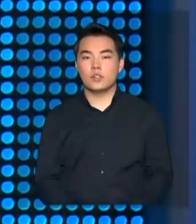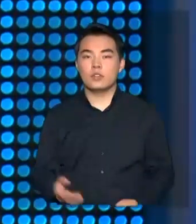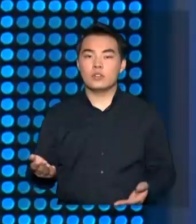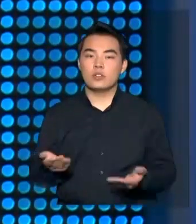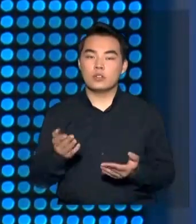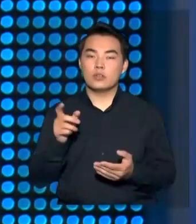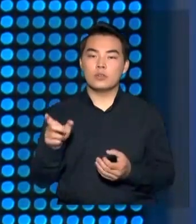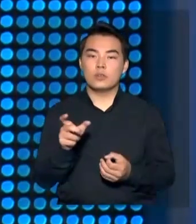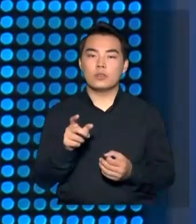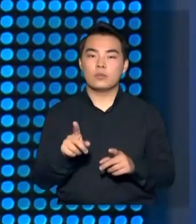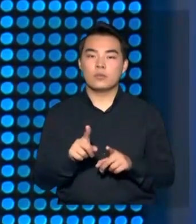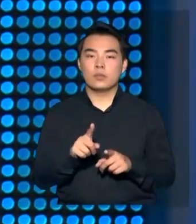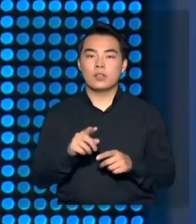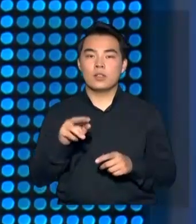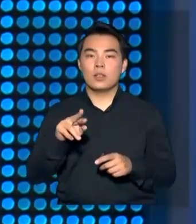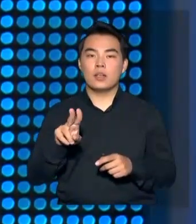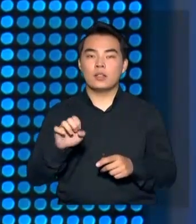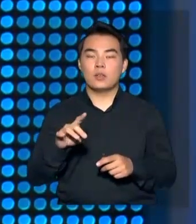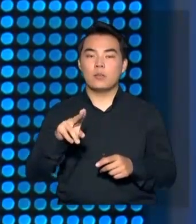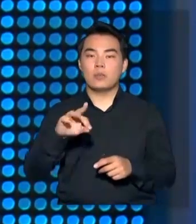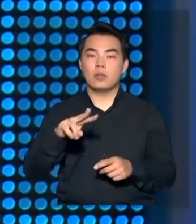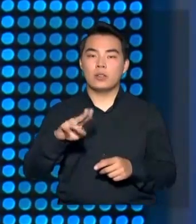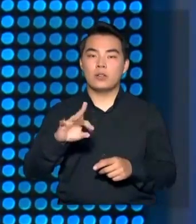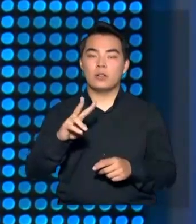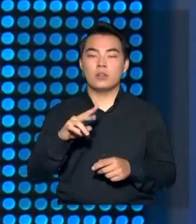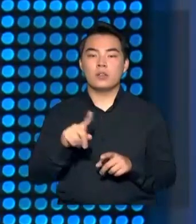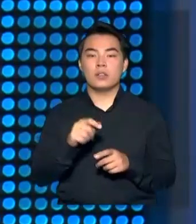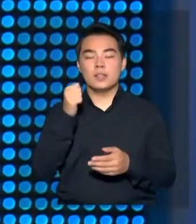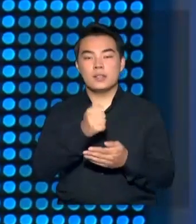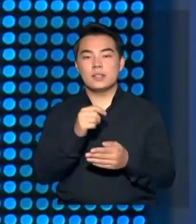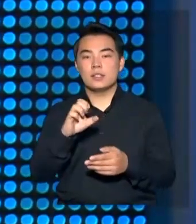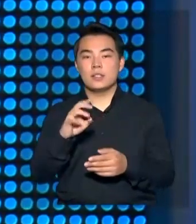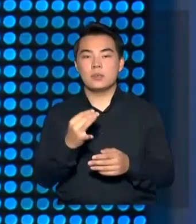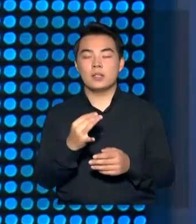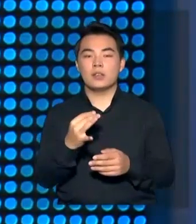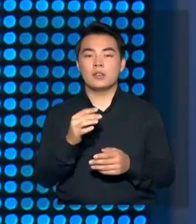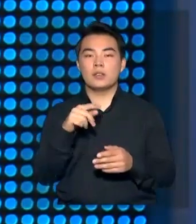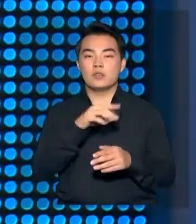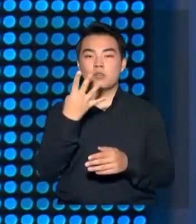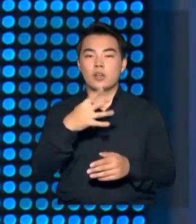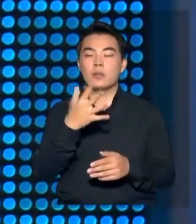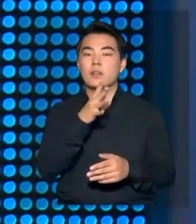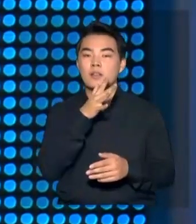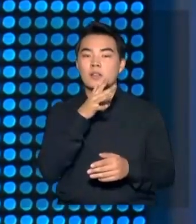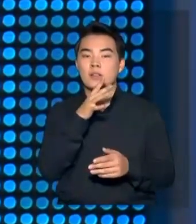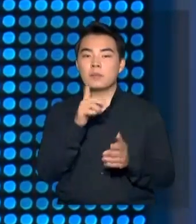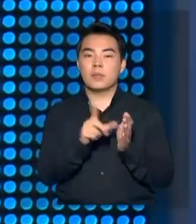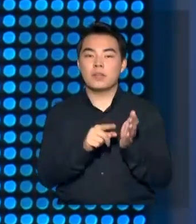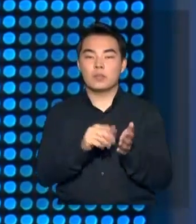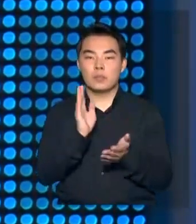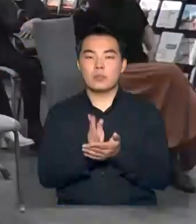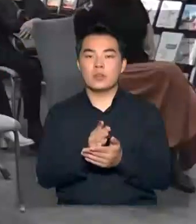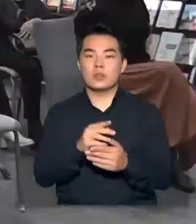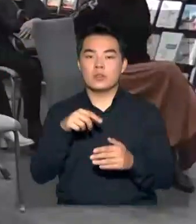Жители населенных пунктов близ ядерного полигона в Семее, возможно, будут выходить на пенсию в 45 лет. Об этом сообщила министр труда